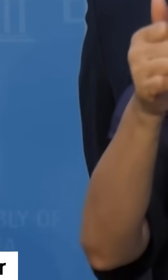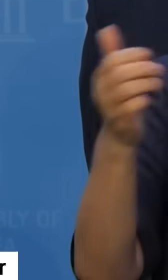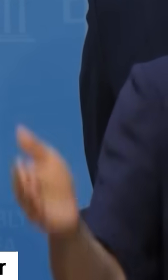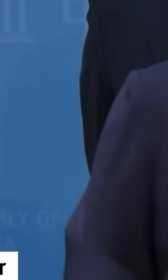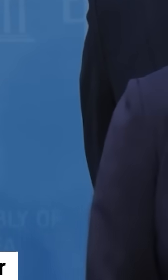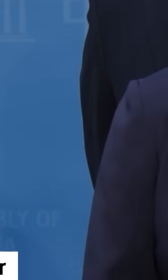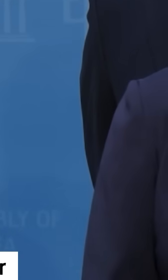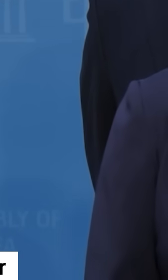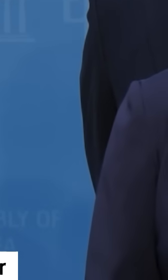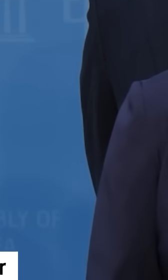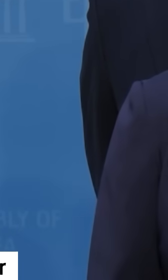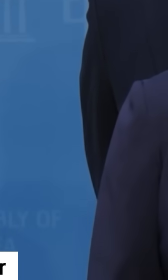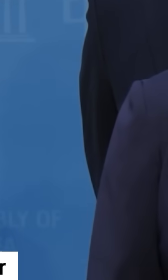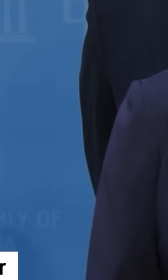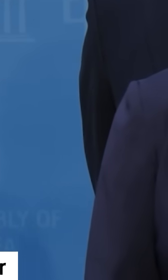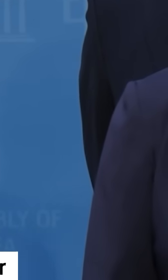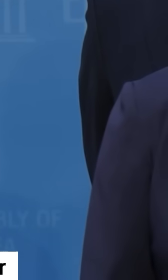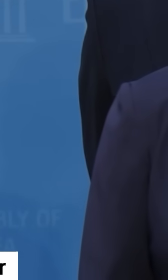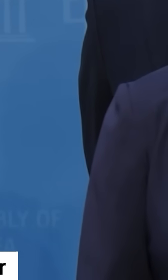이세균입니다.